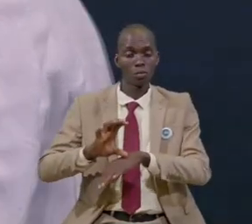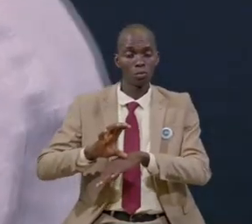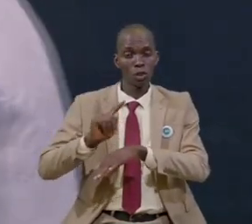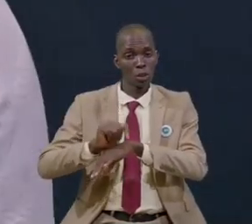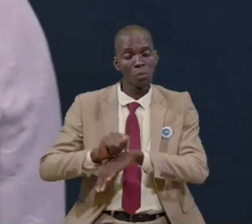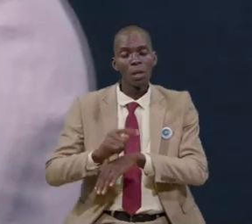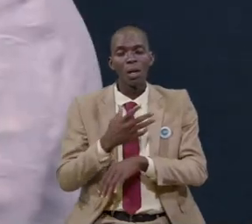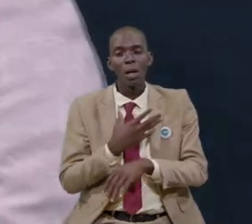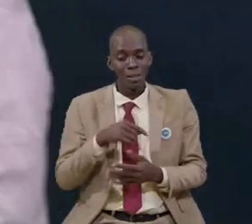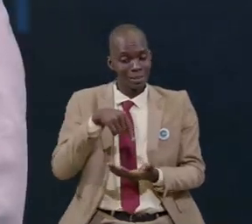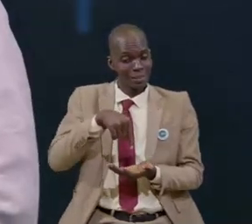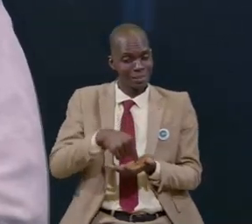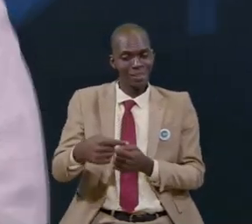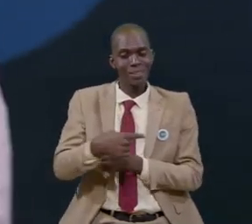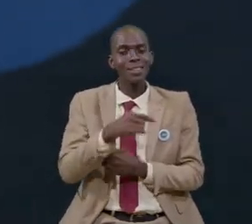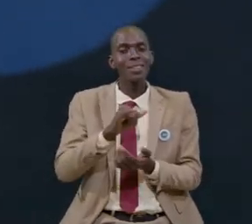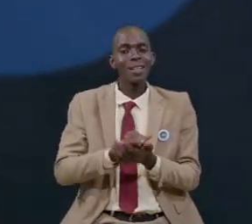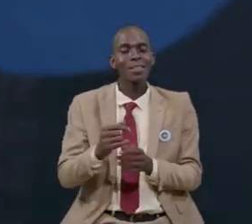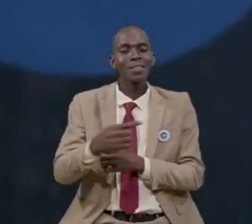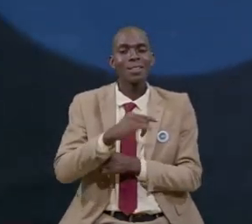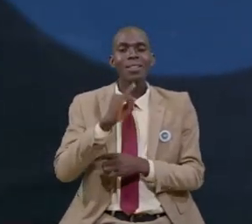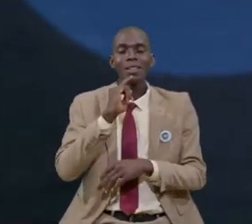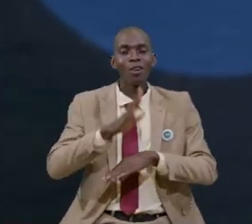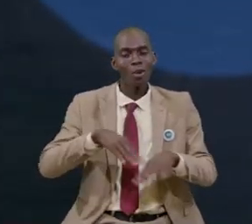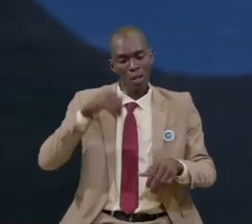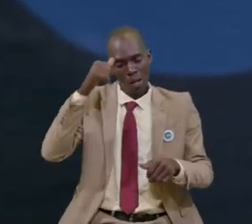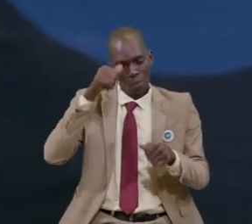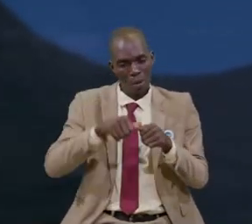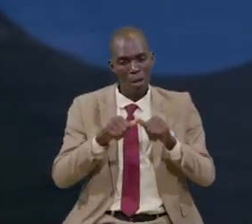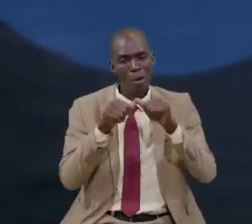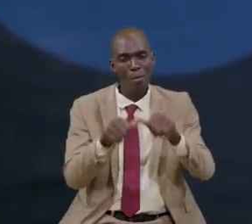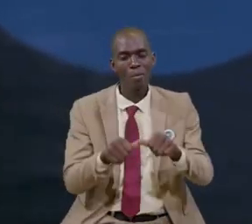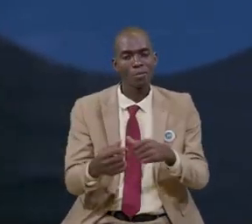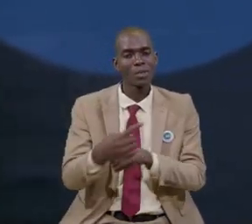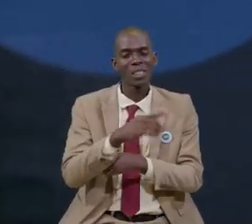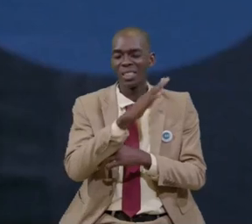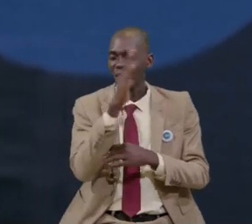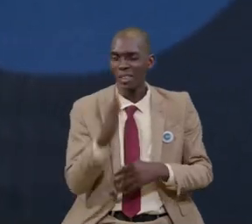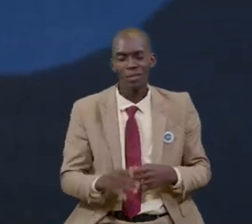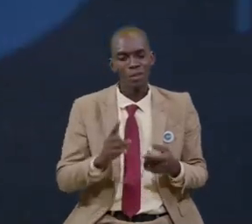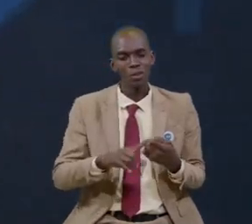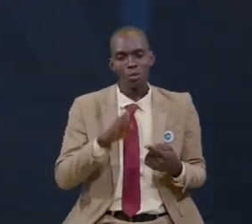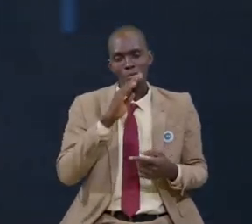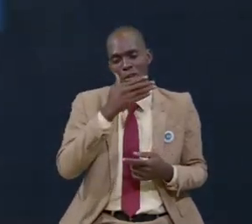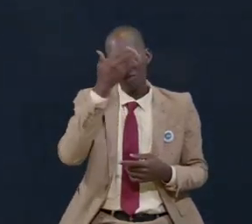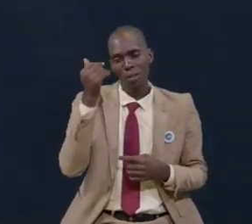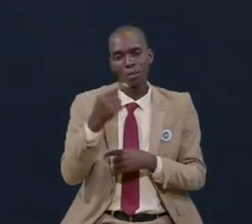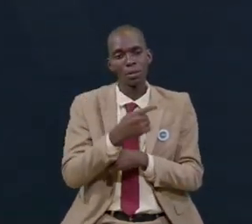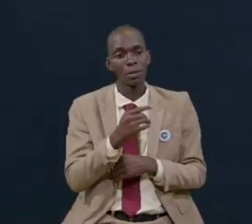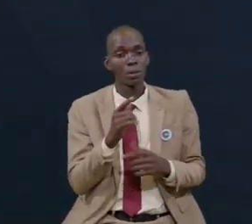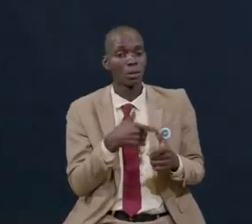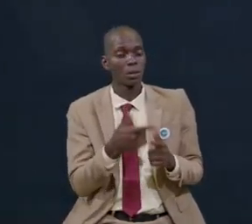jour fatidique, le jour mémorable, le jour à ne pas oublier que Paul, que Pierre plutôt et